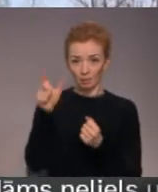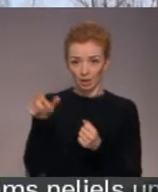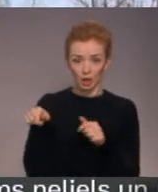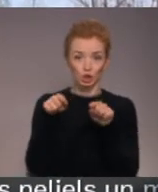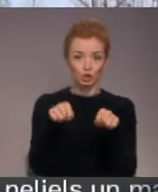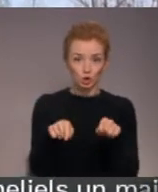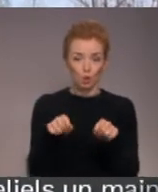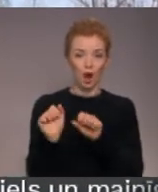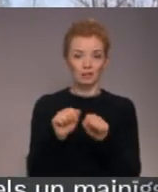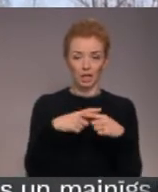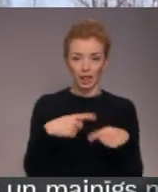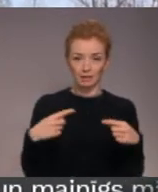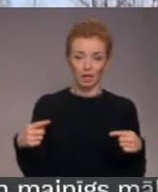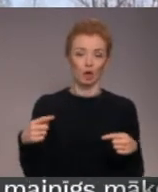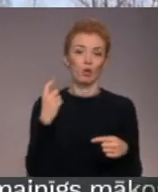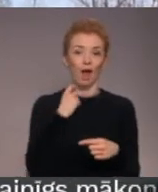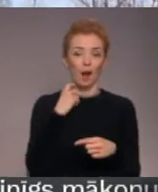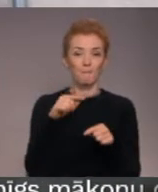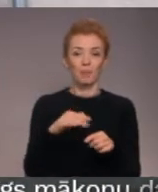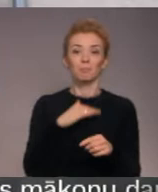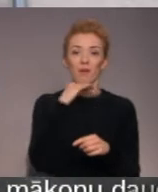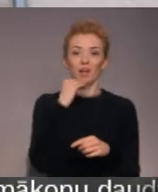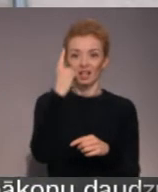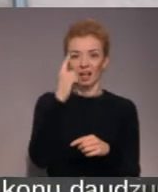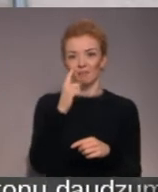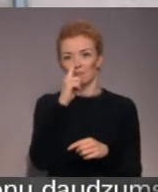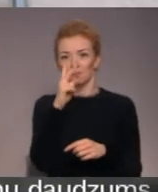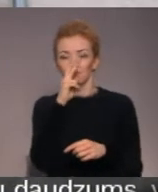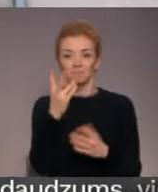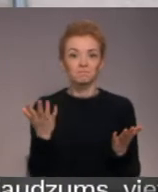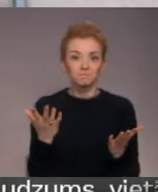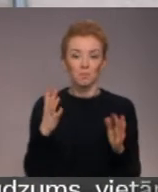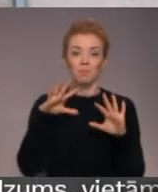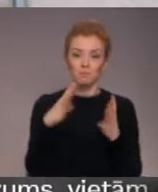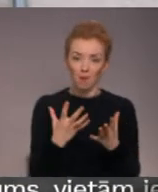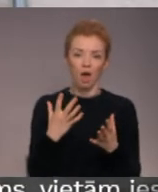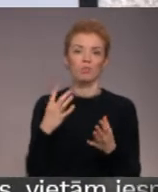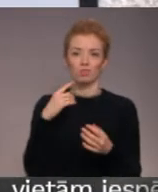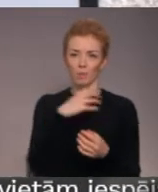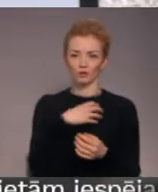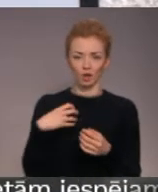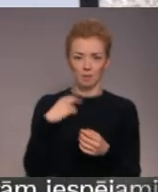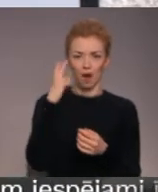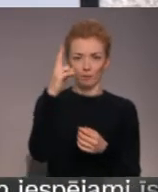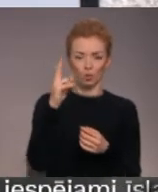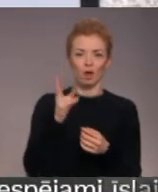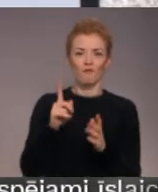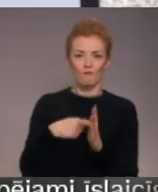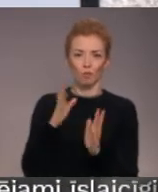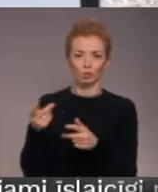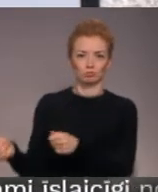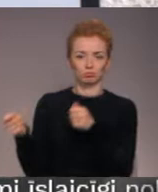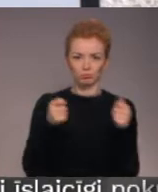aizsarglīdzekļu Jēkabpils pilsētas pašvaldībai pietiks tikai dažām nedēļām. Bet vietvarā uzsver, ka tuvāko dienu laikā jābūt